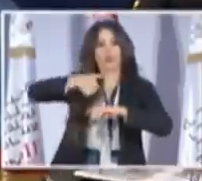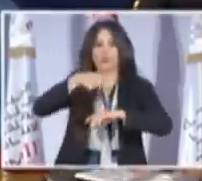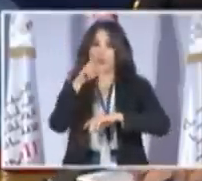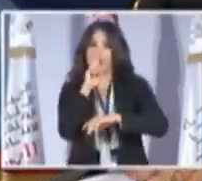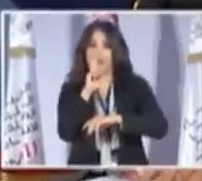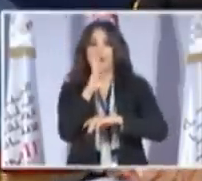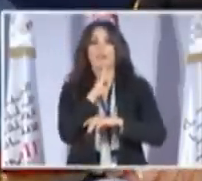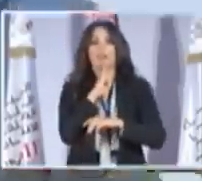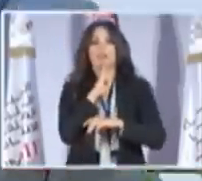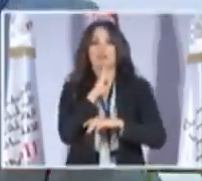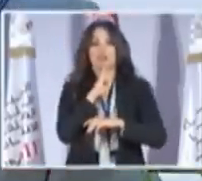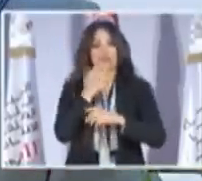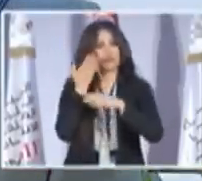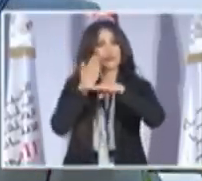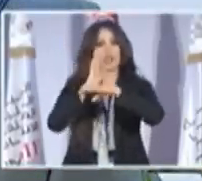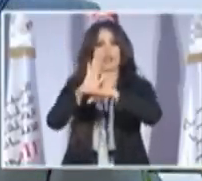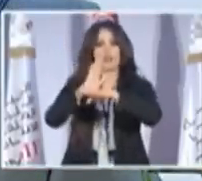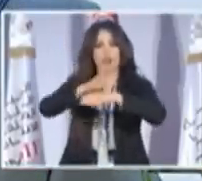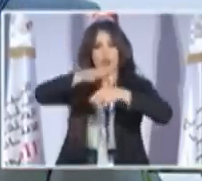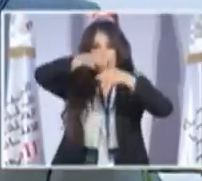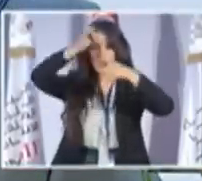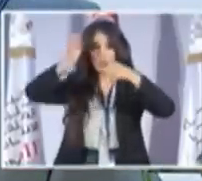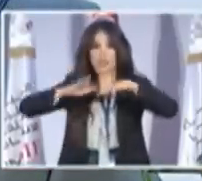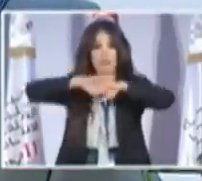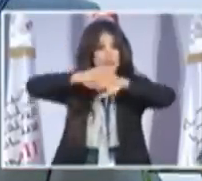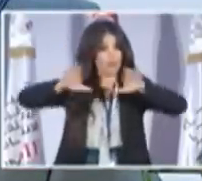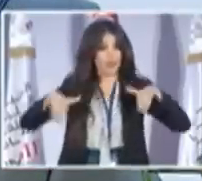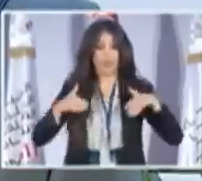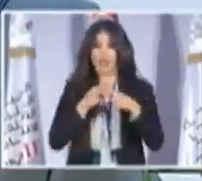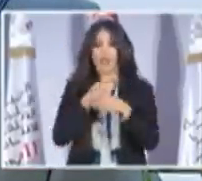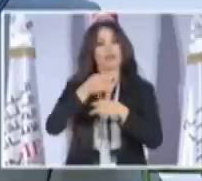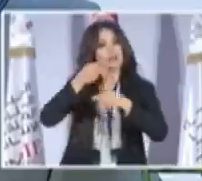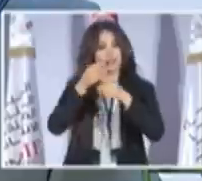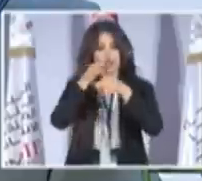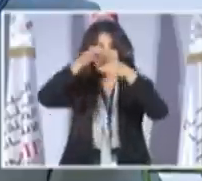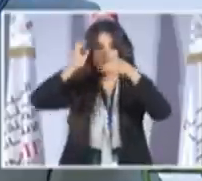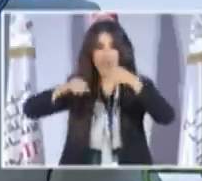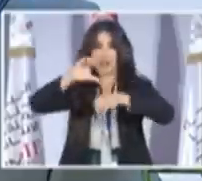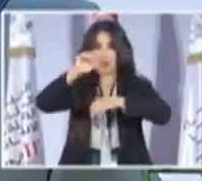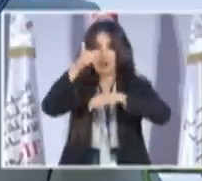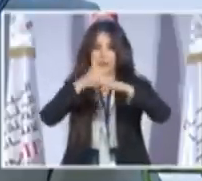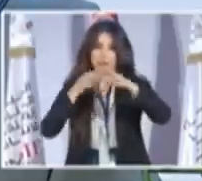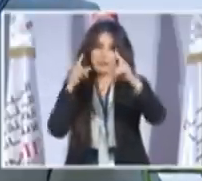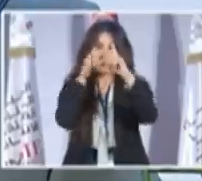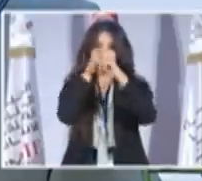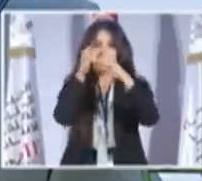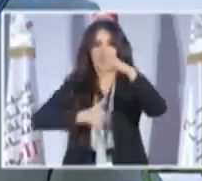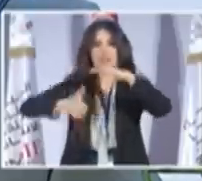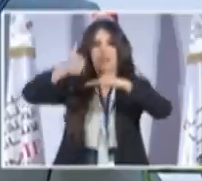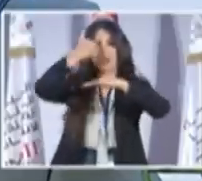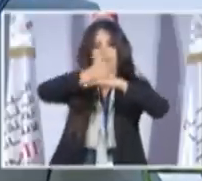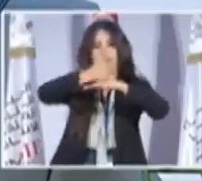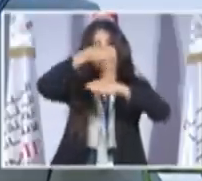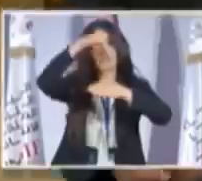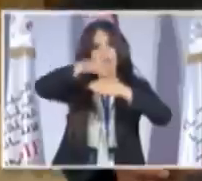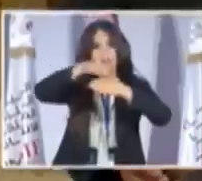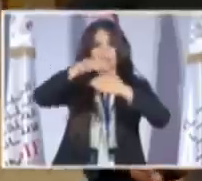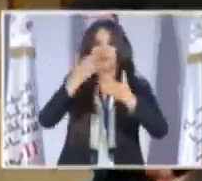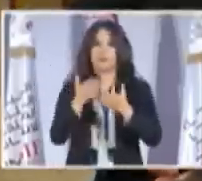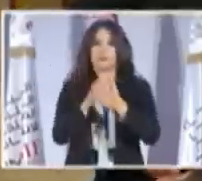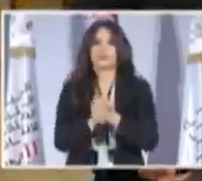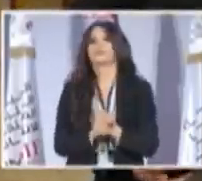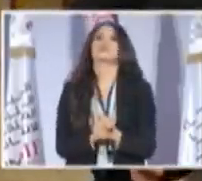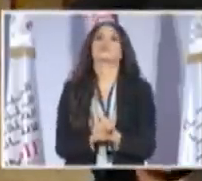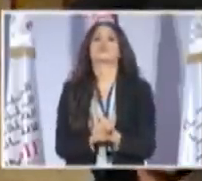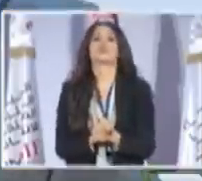نعطيكم بصوره اه نهائيه النتائج الاوليه اللي انتخابات رئاسيه سابقه لاوانها